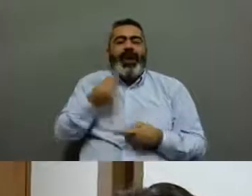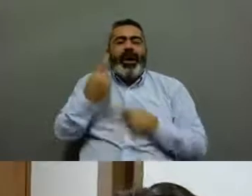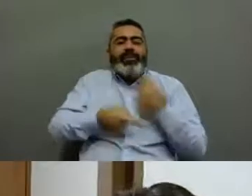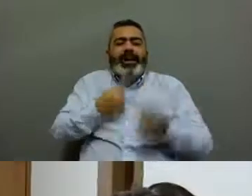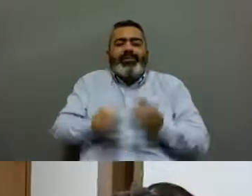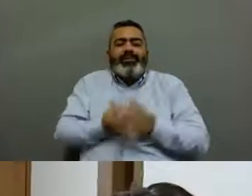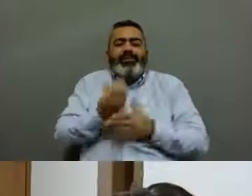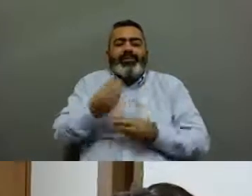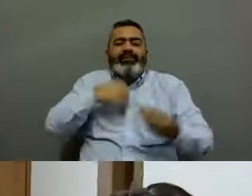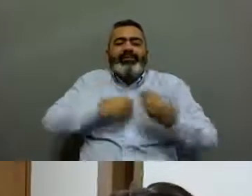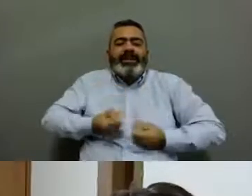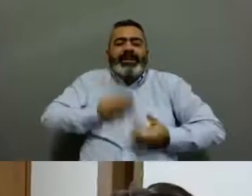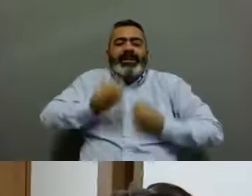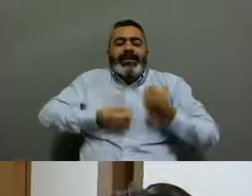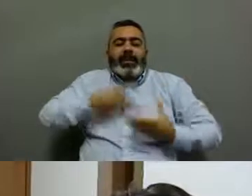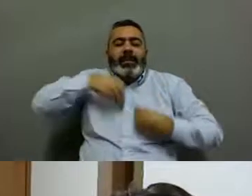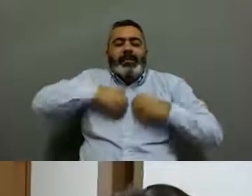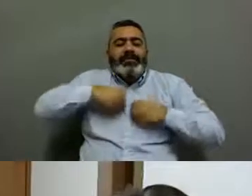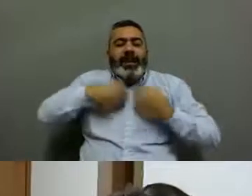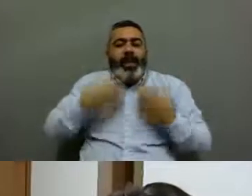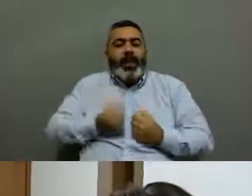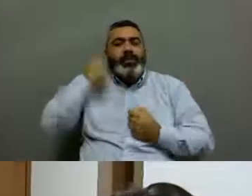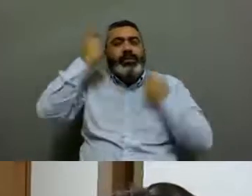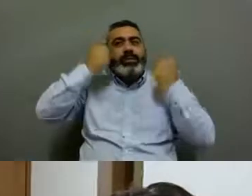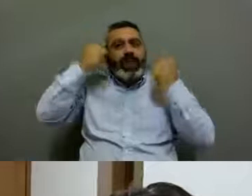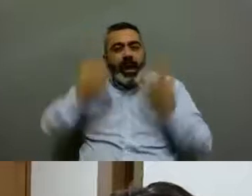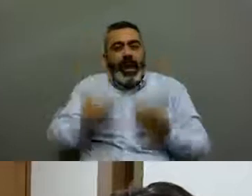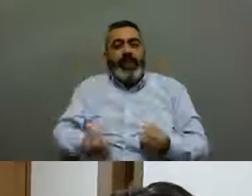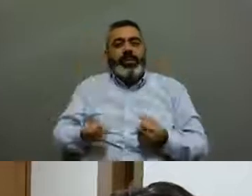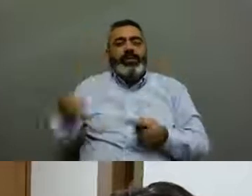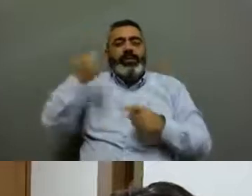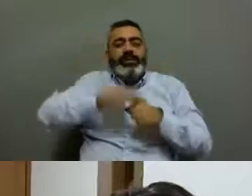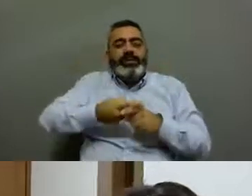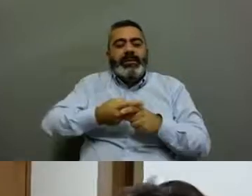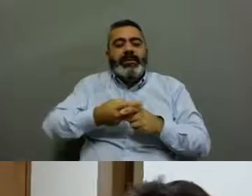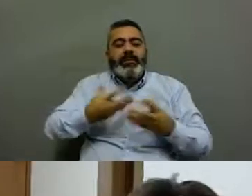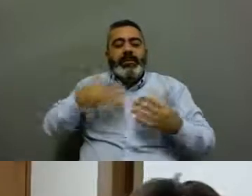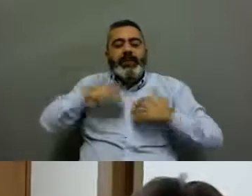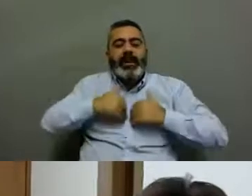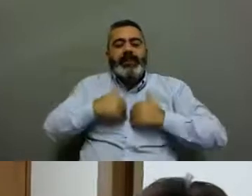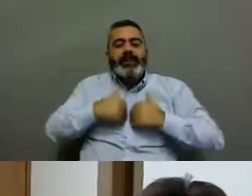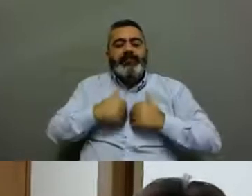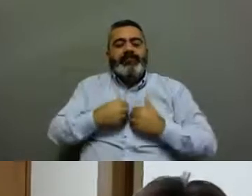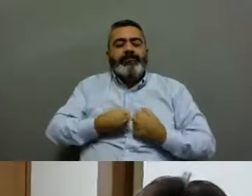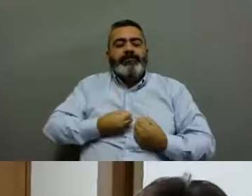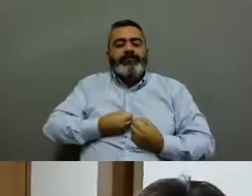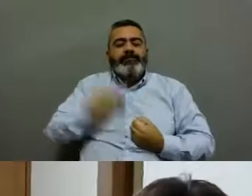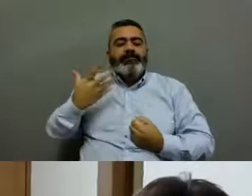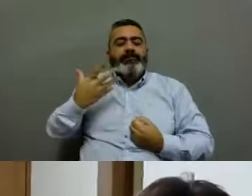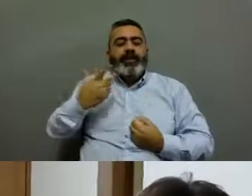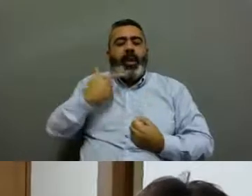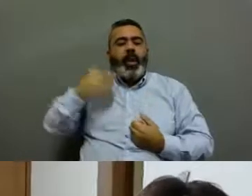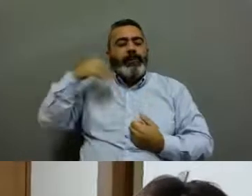εμπειρίες, συναισθήματα, σκέψεις και με μια πολύ έντονη διάθεση πια